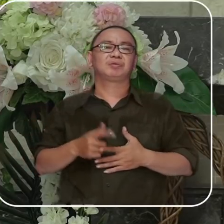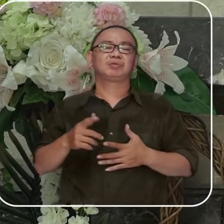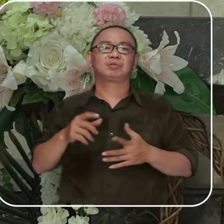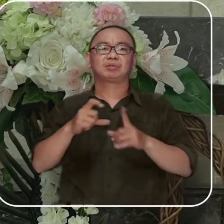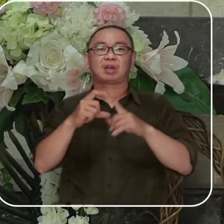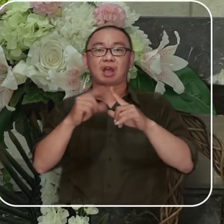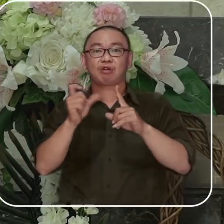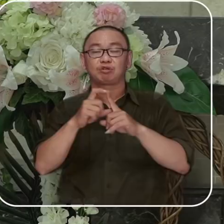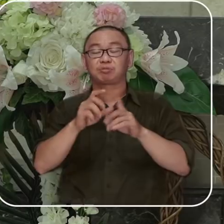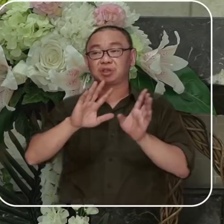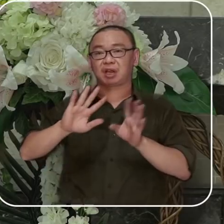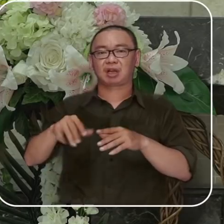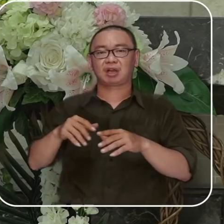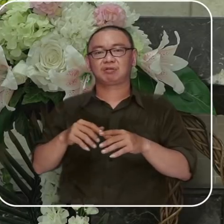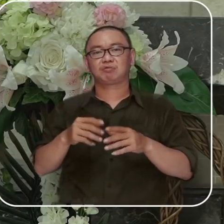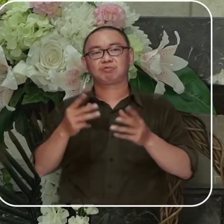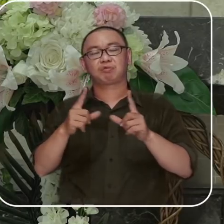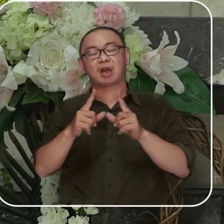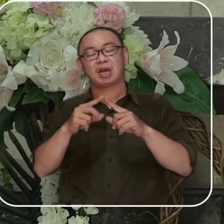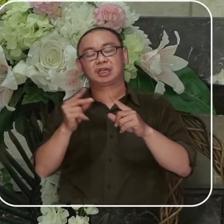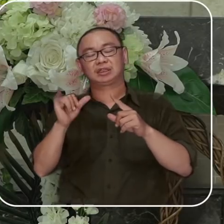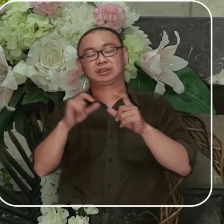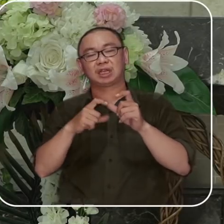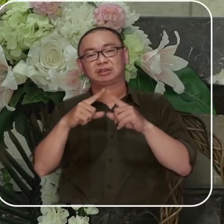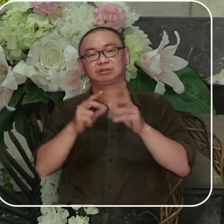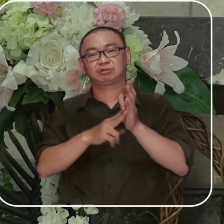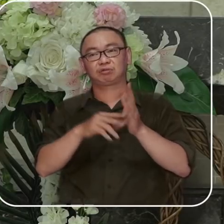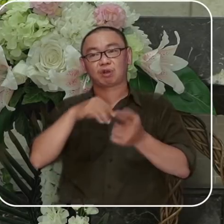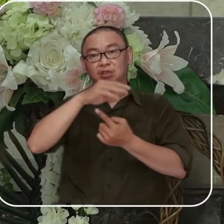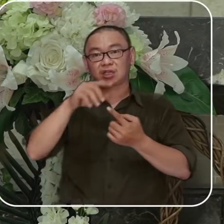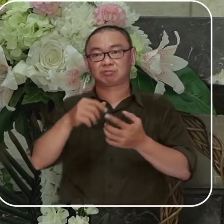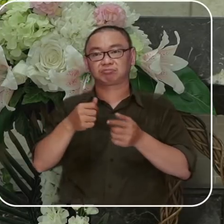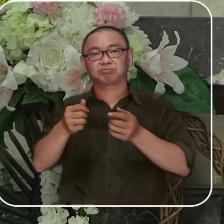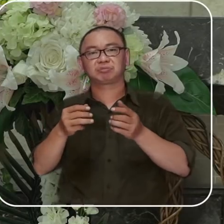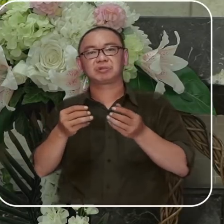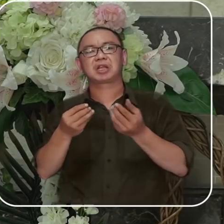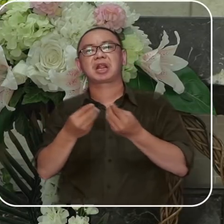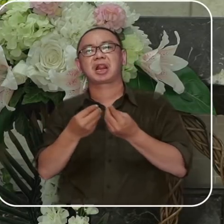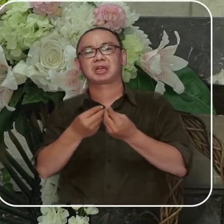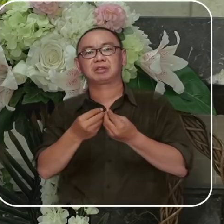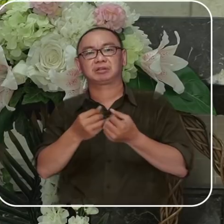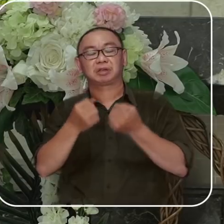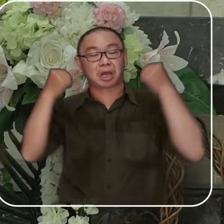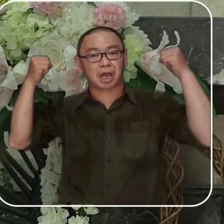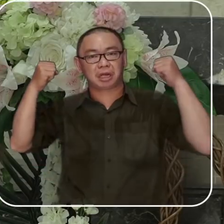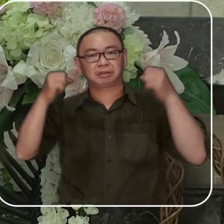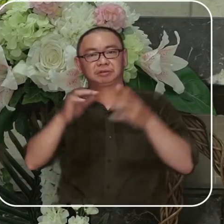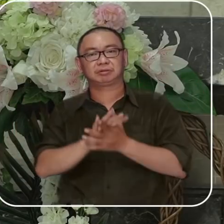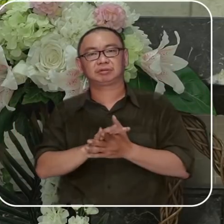meninggalkan warisan keluarga yang mengandung nilai kekekalan.